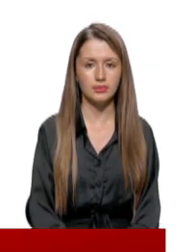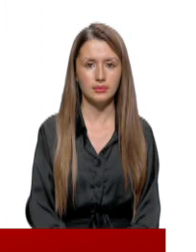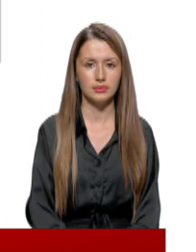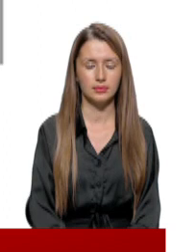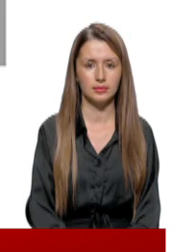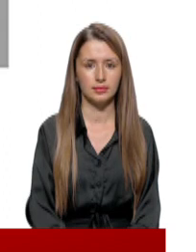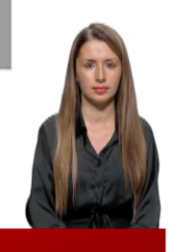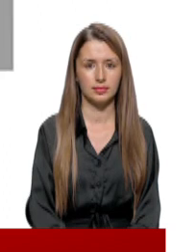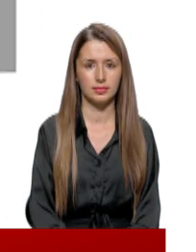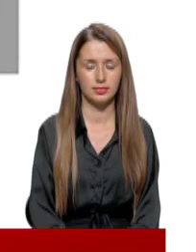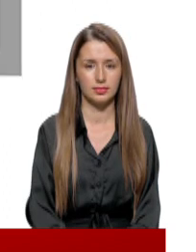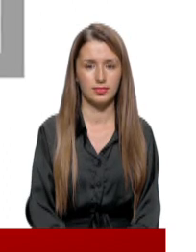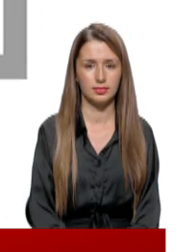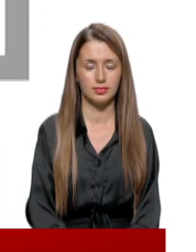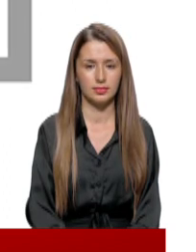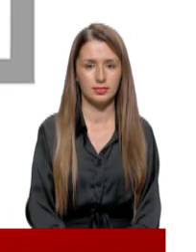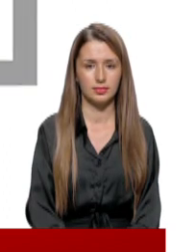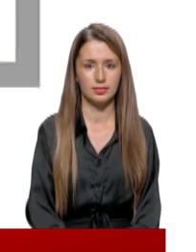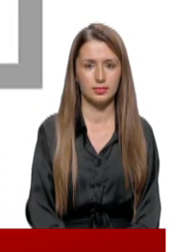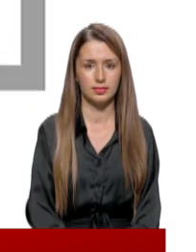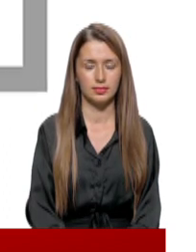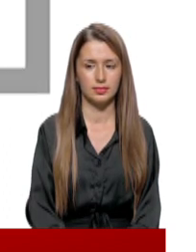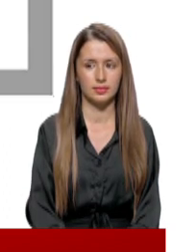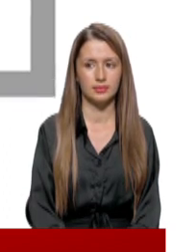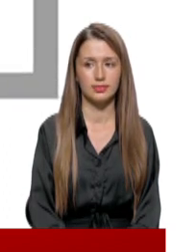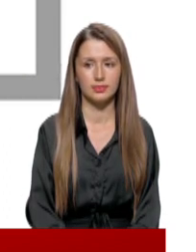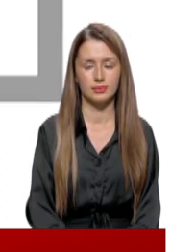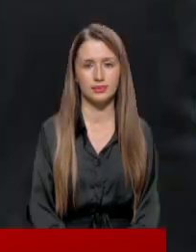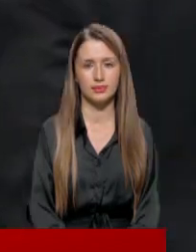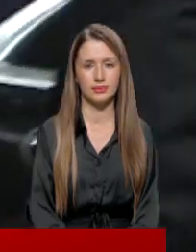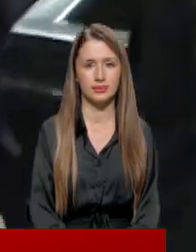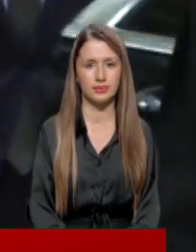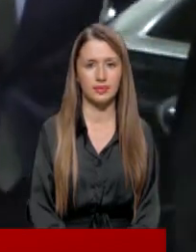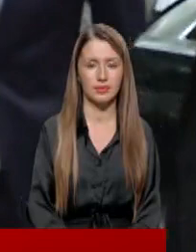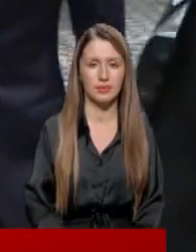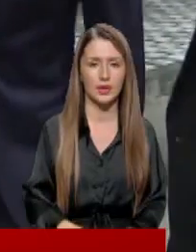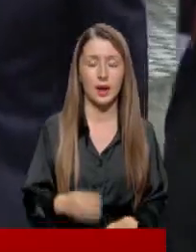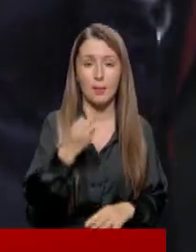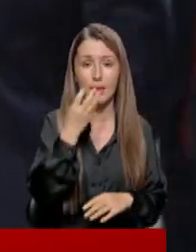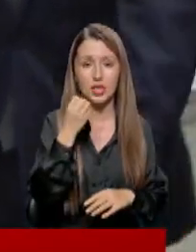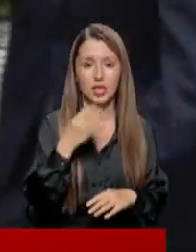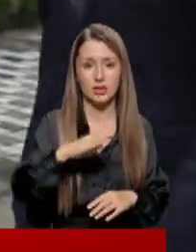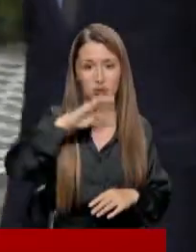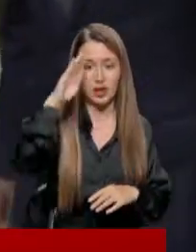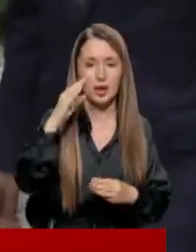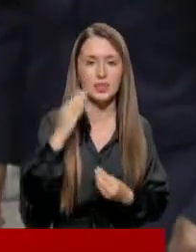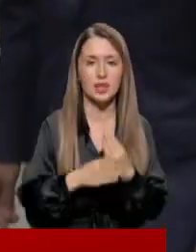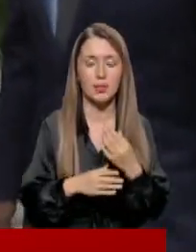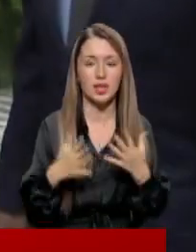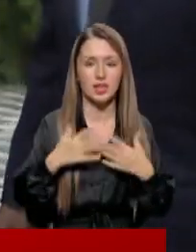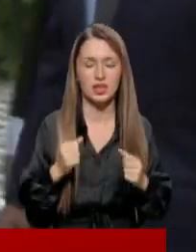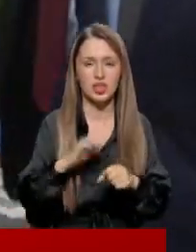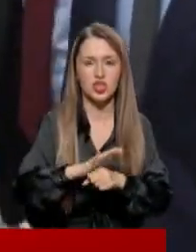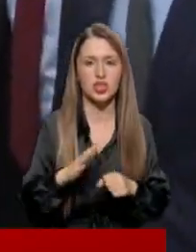günlerde hep birlikte bayramları kutlayabilmek için buradayız, burada olmaya devam edeceğiz. MHP lideri Bahçeli'de bayram sabahı sağlıkta